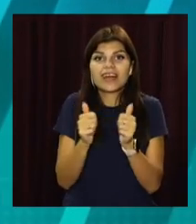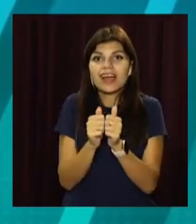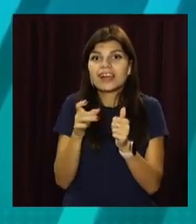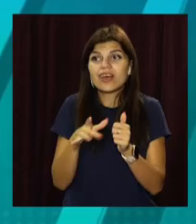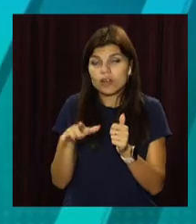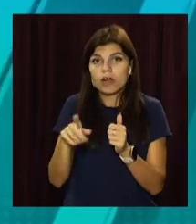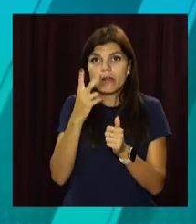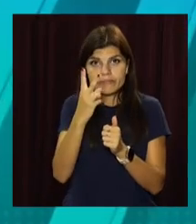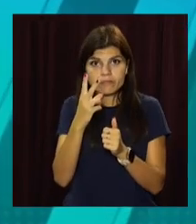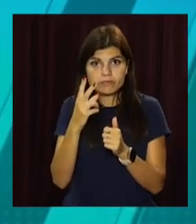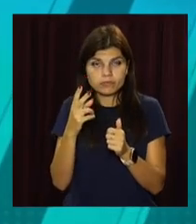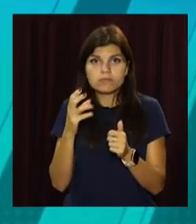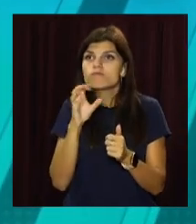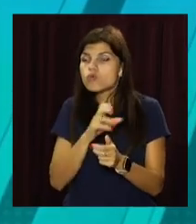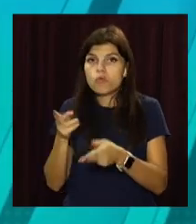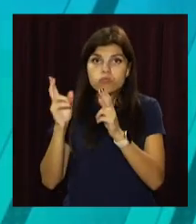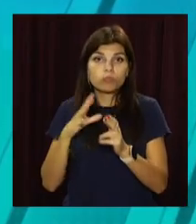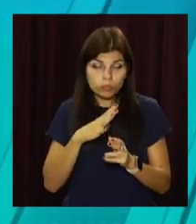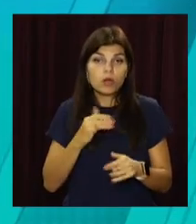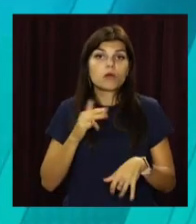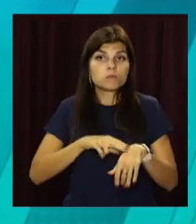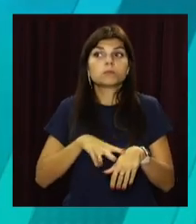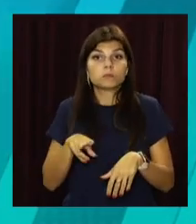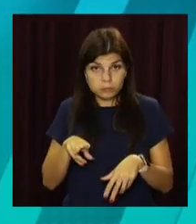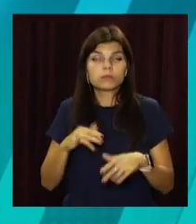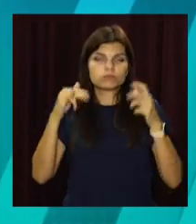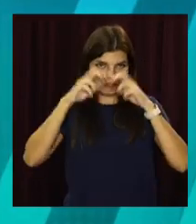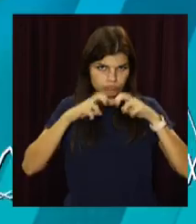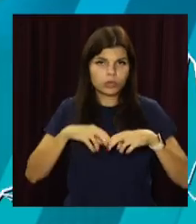слідчі з'ясовують обставини події та розшукують злодія.